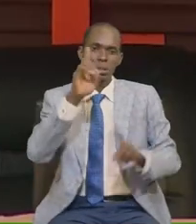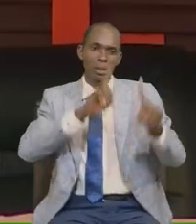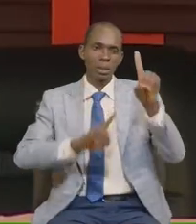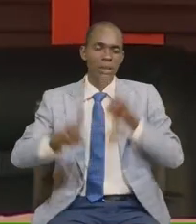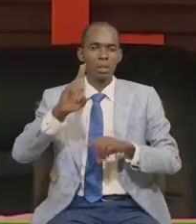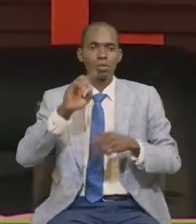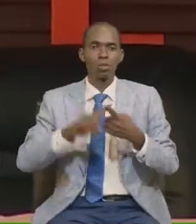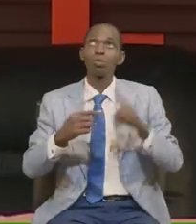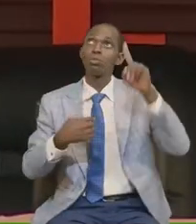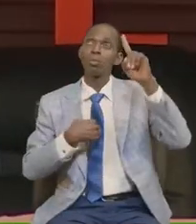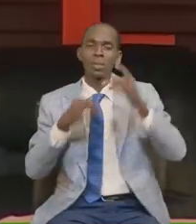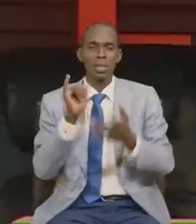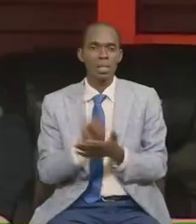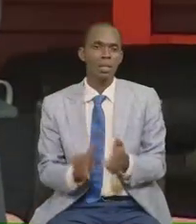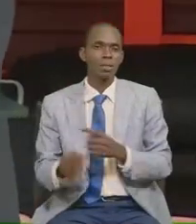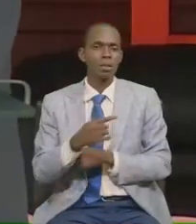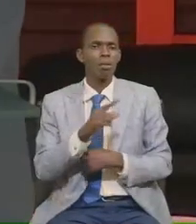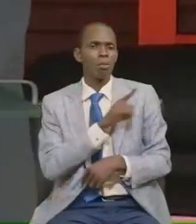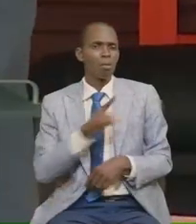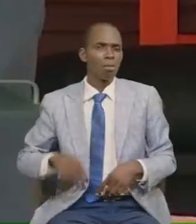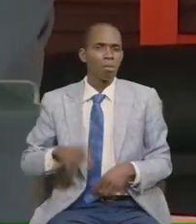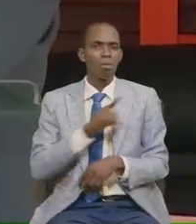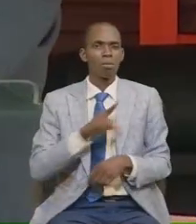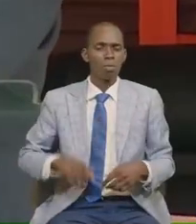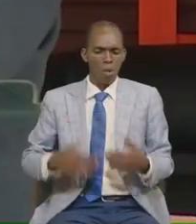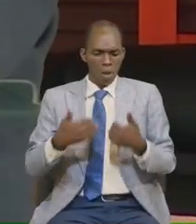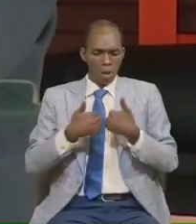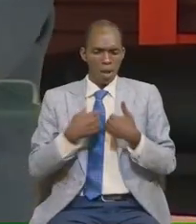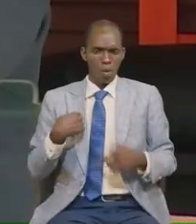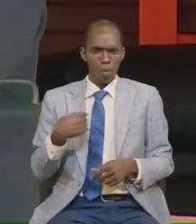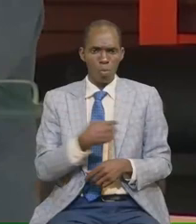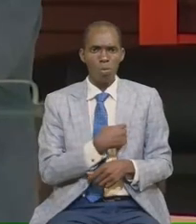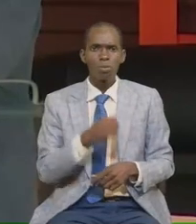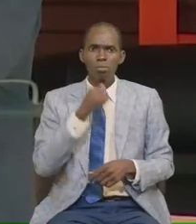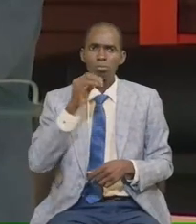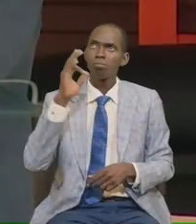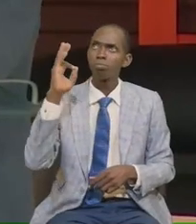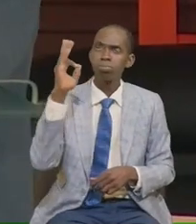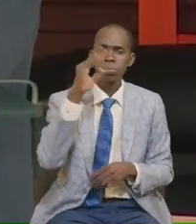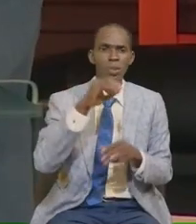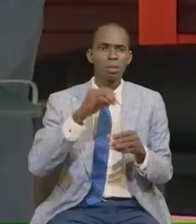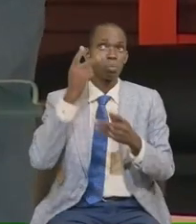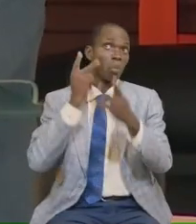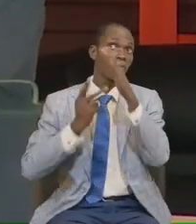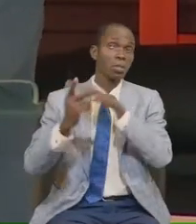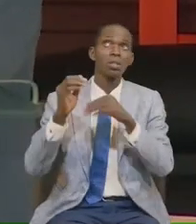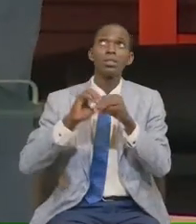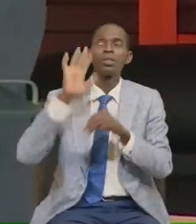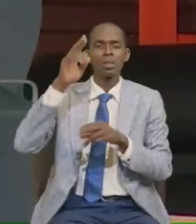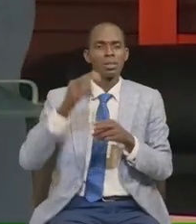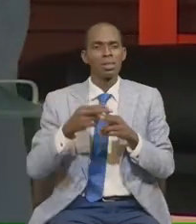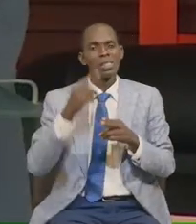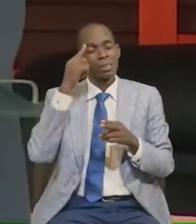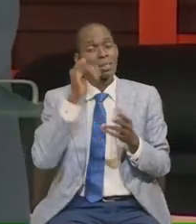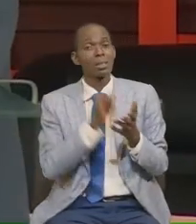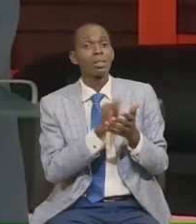Seigneur, n'avons-nous pas prophétisé par ton nom? Ils pensaient que c'est l'œuvre par où il faut commencer. Et en ton